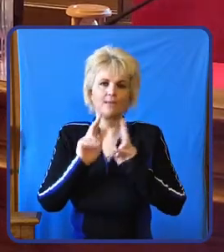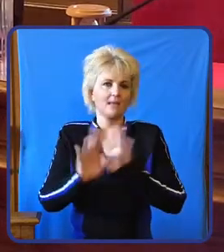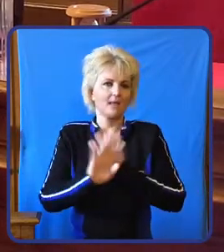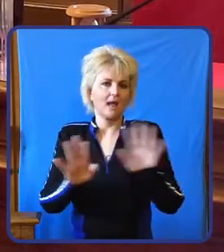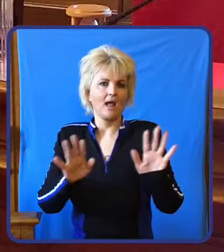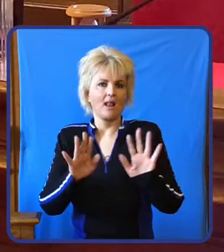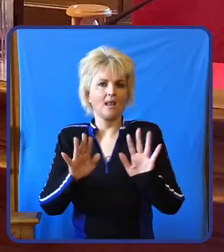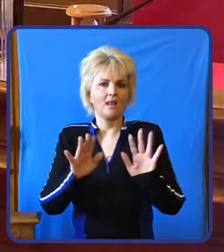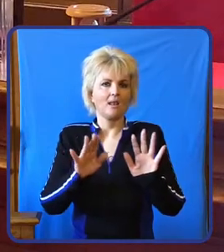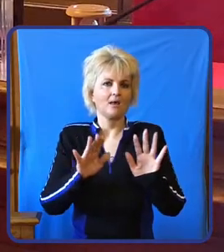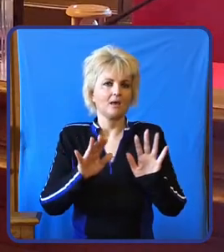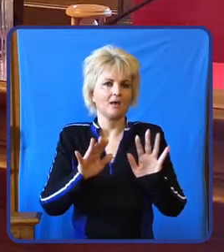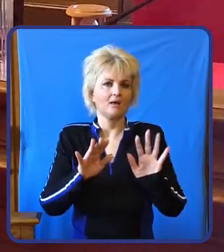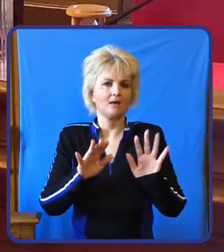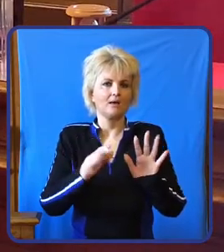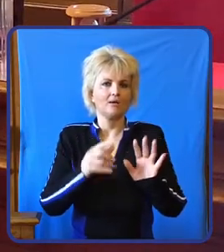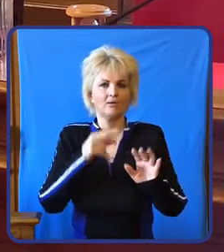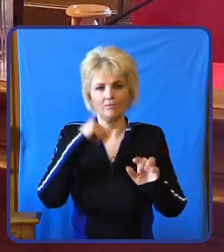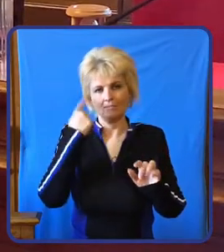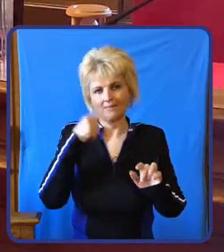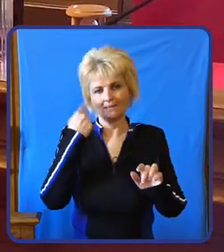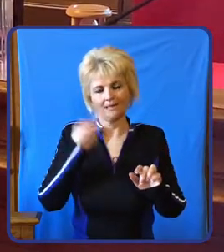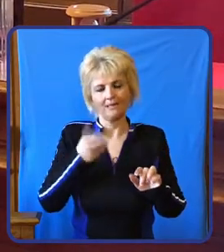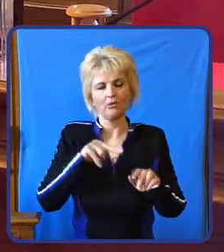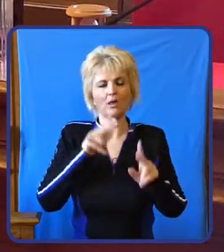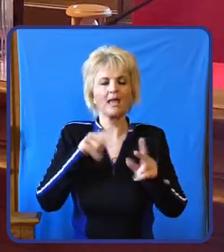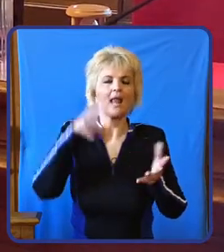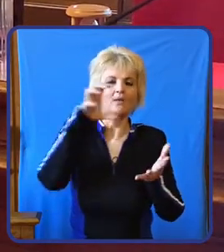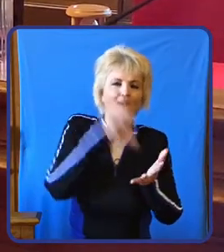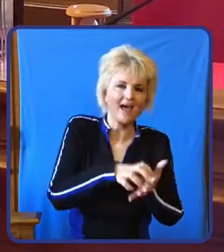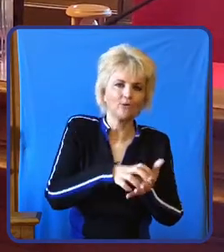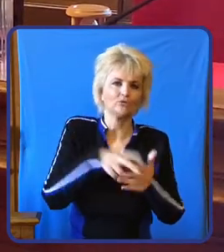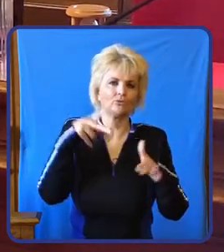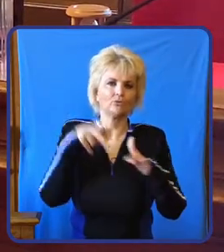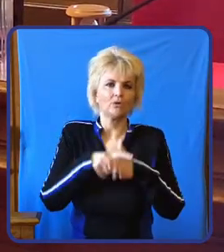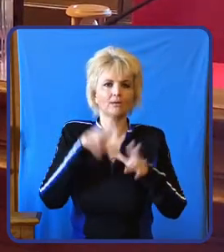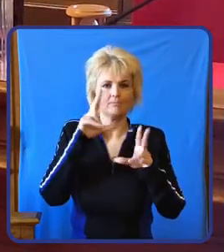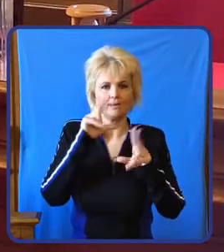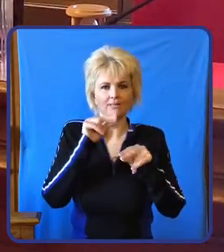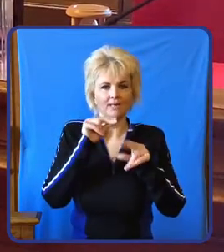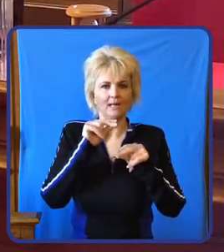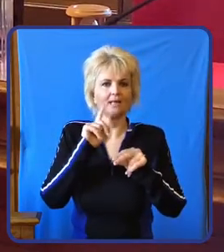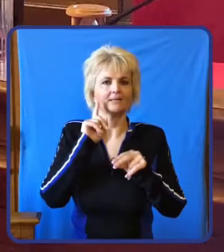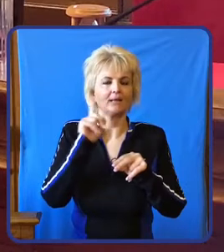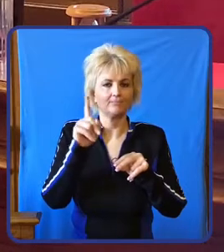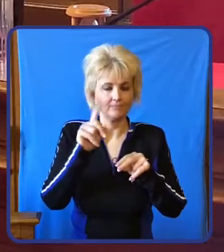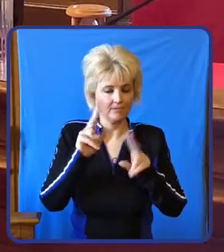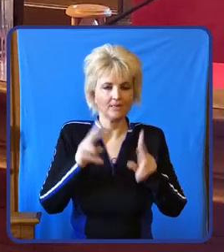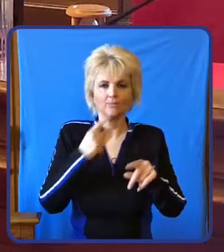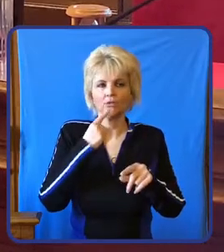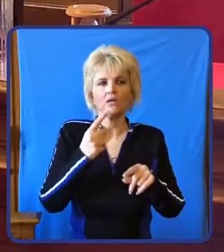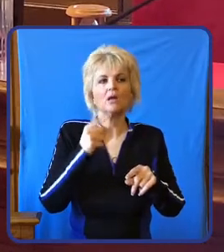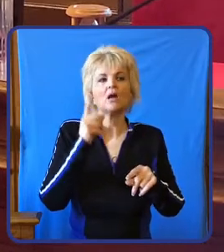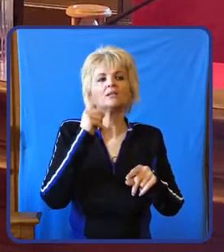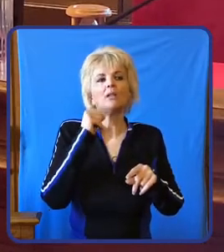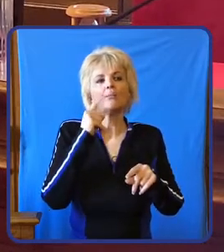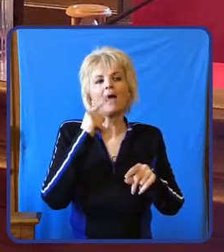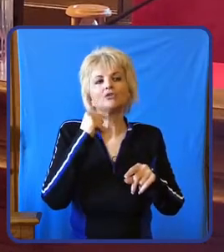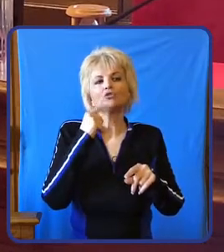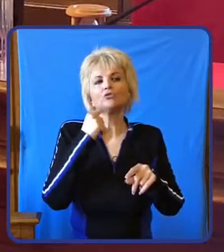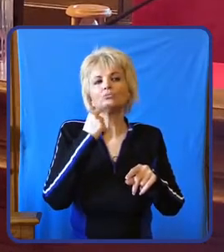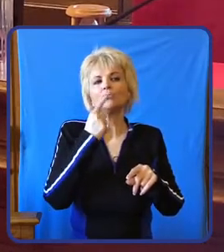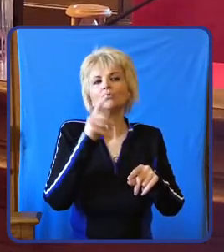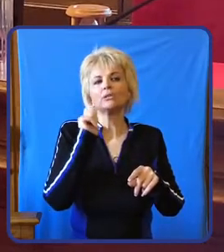itt most elővenni, mert a város dolgait kéne inkább megbeszéljük, de azért amellett nem tudok elmenni, amit Tamás odafordulva